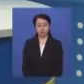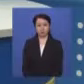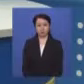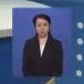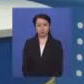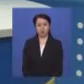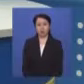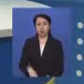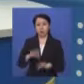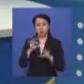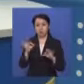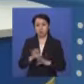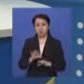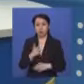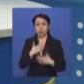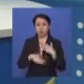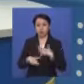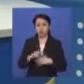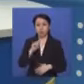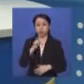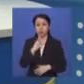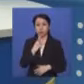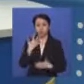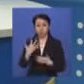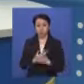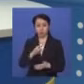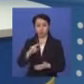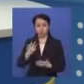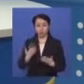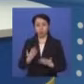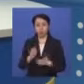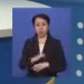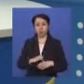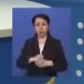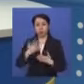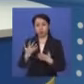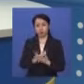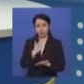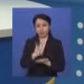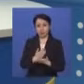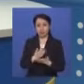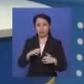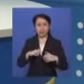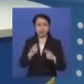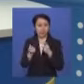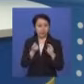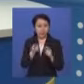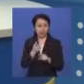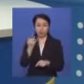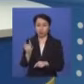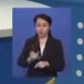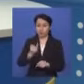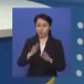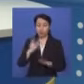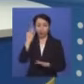декорирование это приятный и по-своему сложный способ дать вторую жизнь вещам подбирайте создавать детали очень интересно